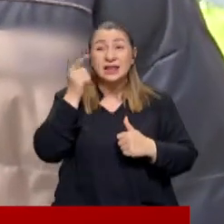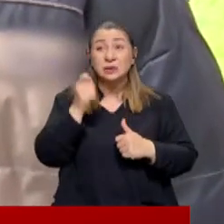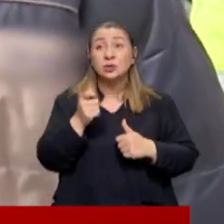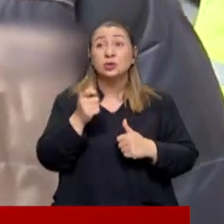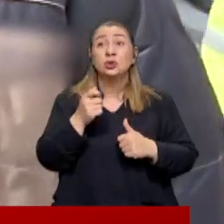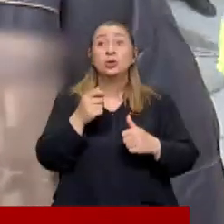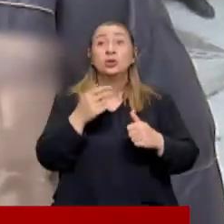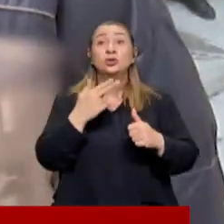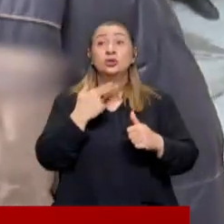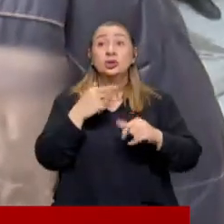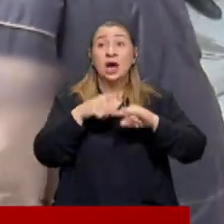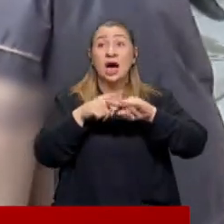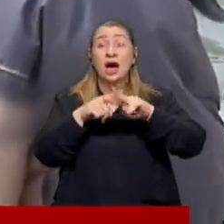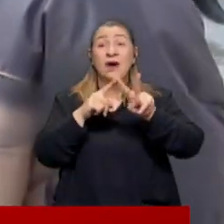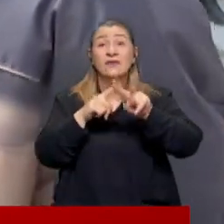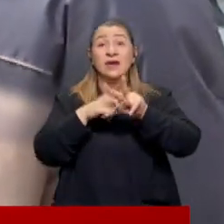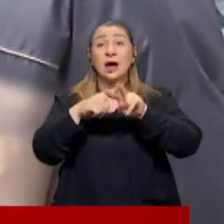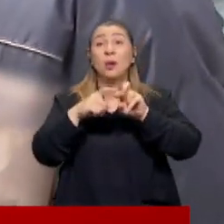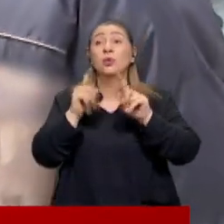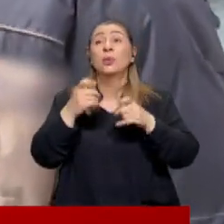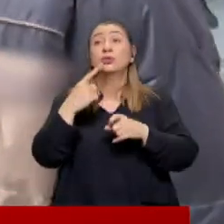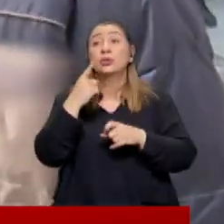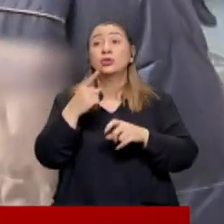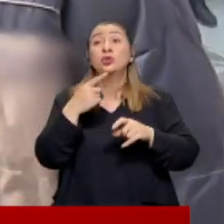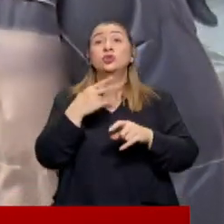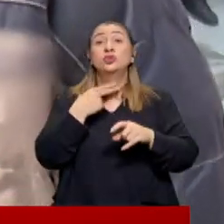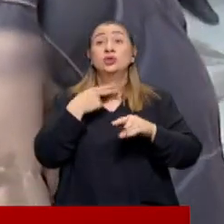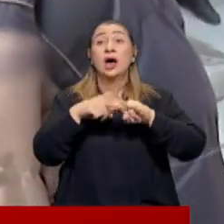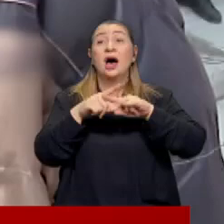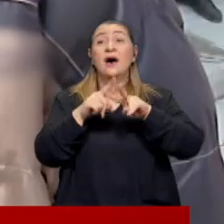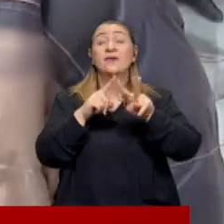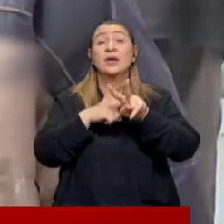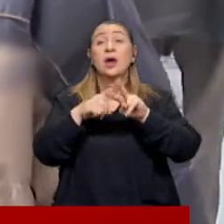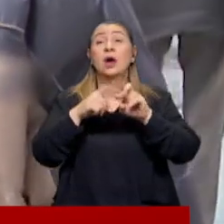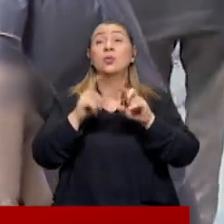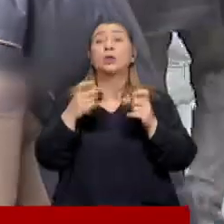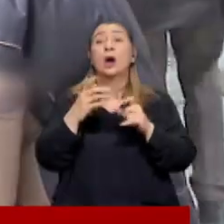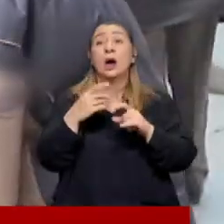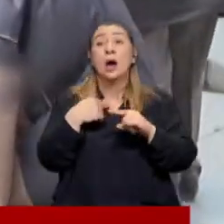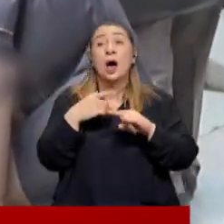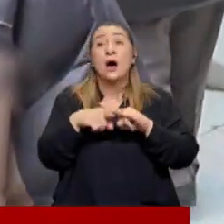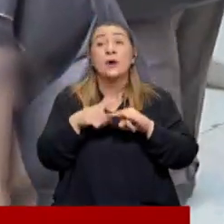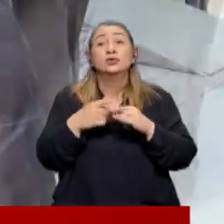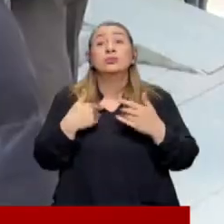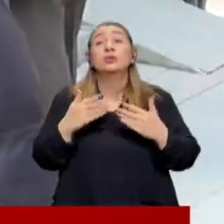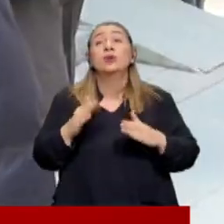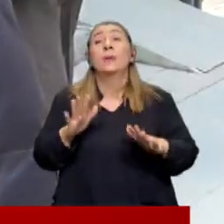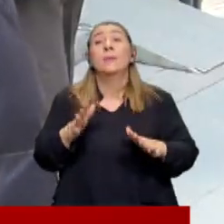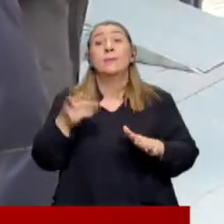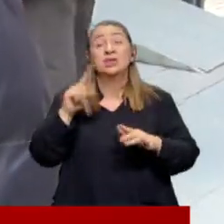Rus ayarı bulamıyorum ben onu arıyorum geldim dediler ki Rus ayarı yok burada dediler ve havyasız ben duramıyorum